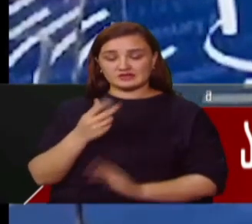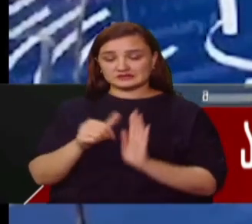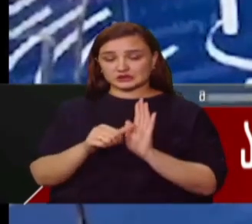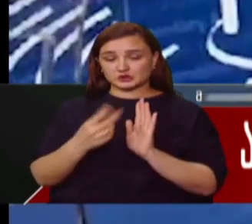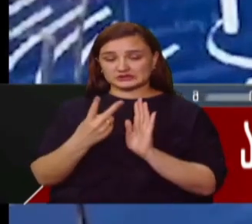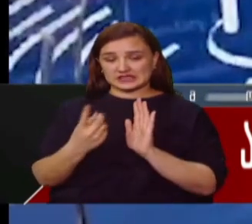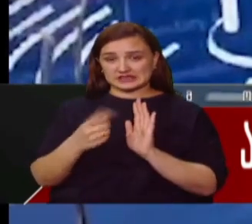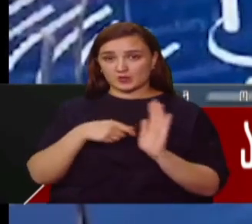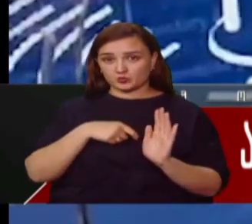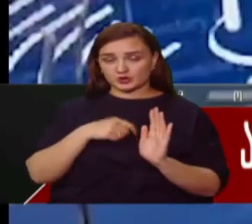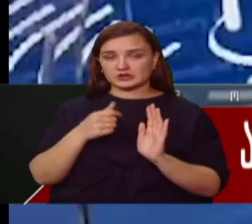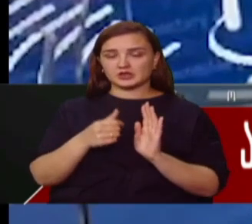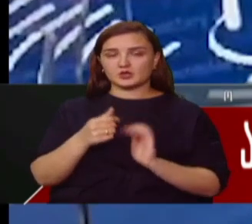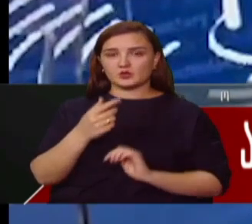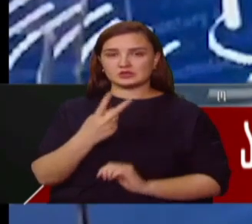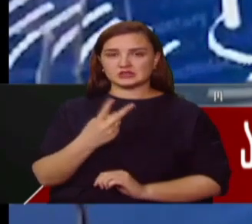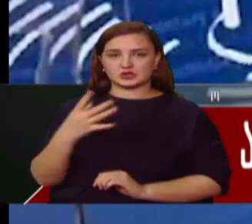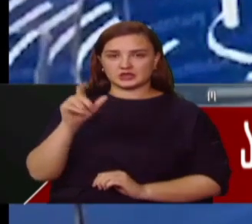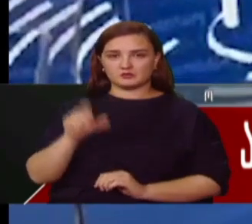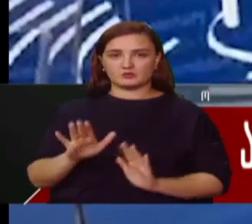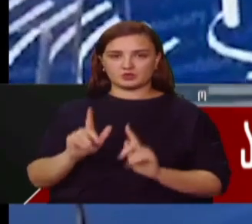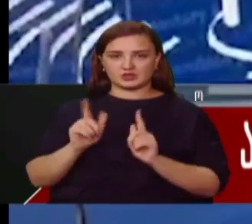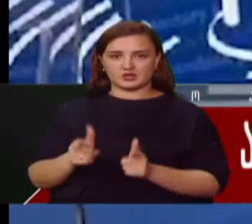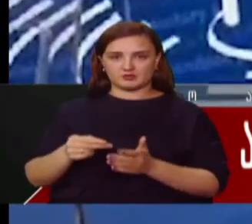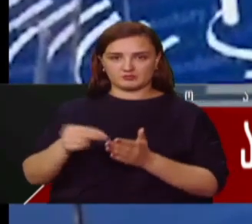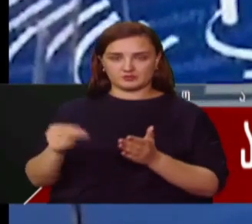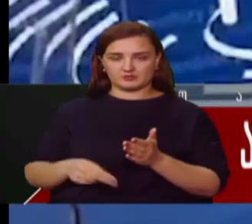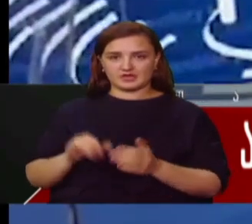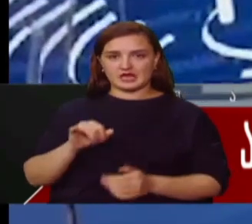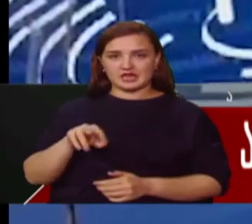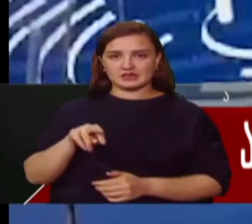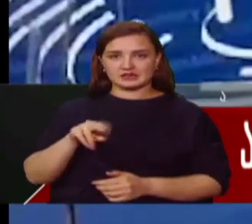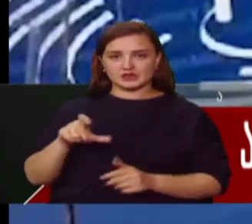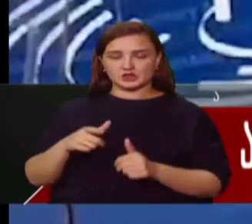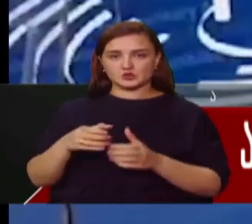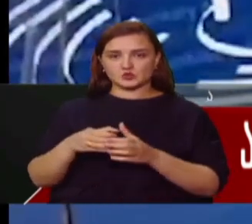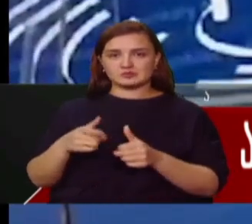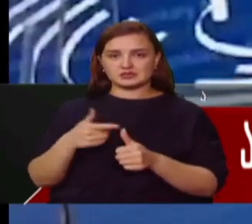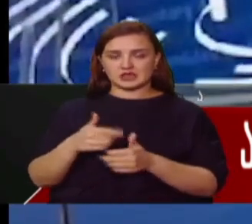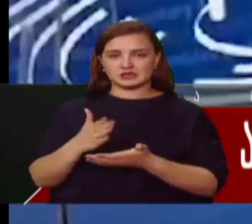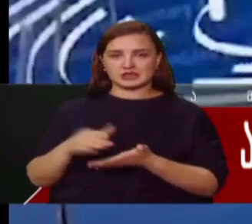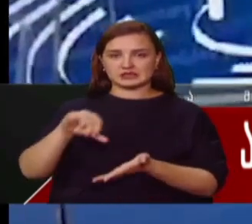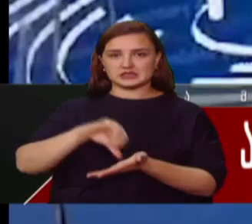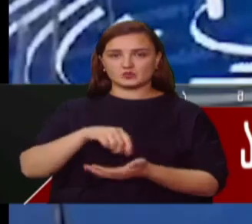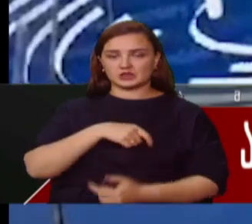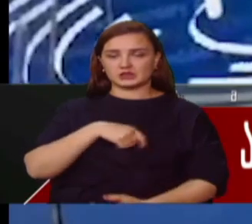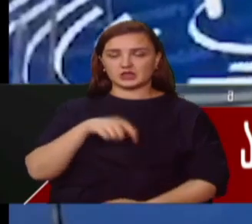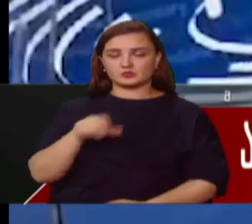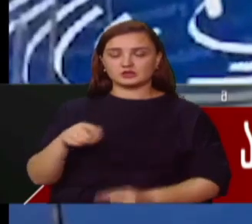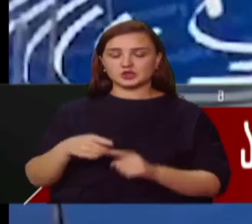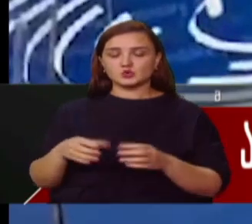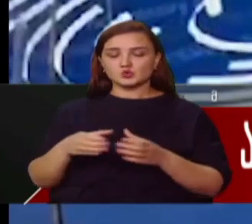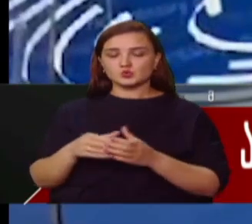ადამიანი შეუერთდა მის ამ განცხადებას და ძირითადად ალდეს ჯგუფის სახელით არიან წარმოდგენილი დეპუტატები. ეს